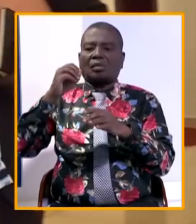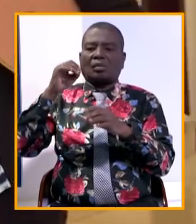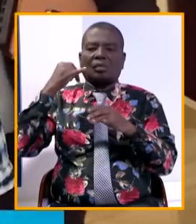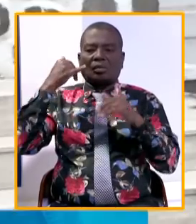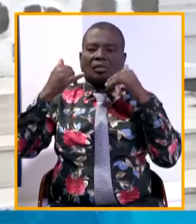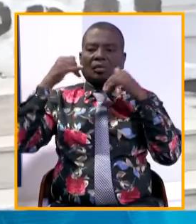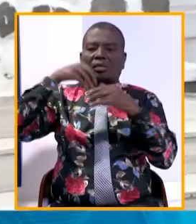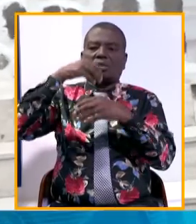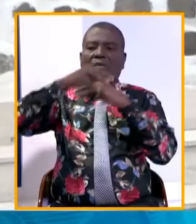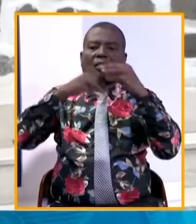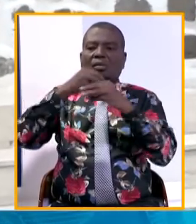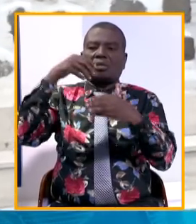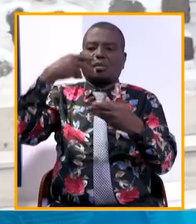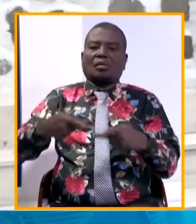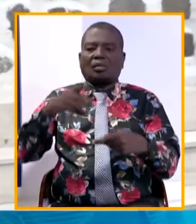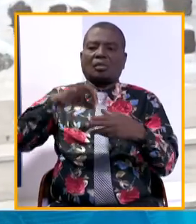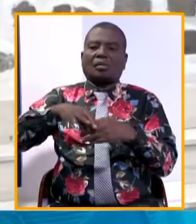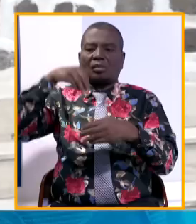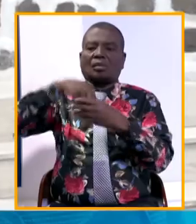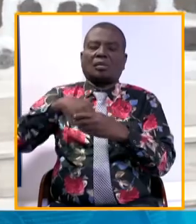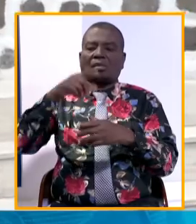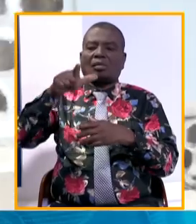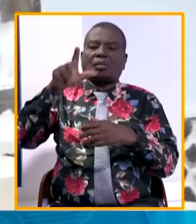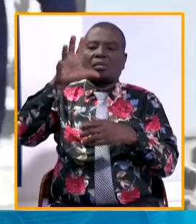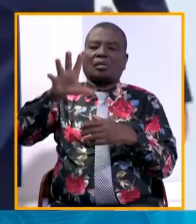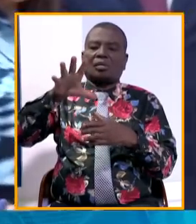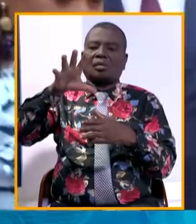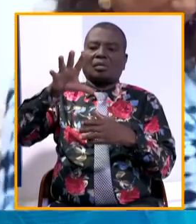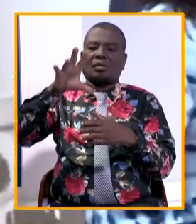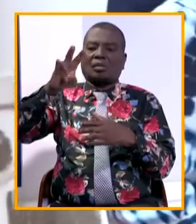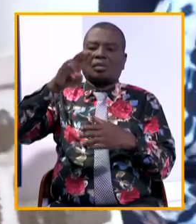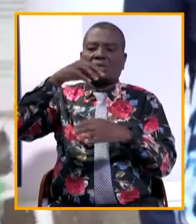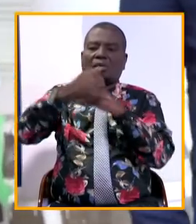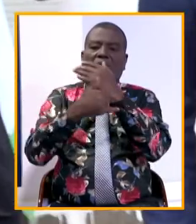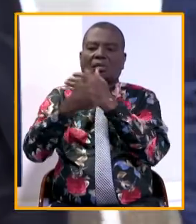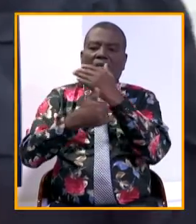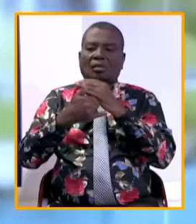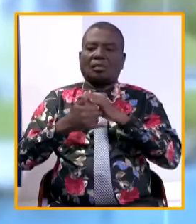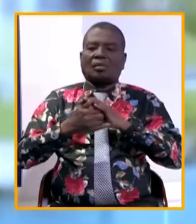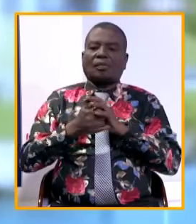monde, présent dans 27 pays avec plus de 282 millions de clients.